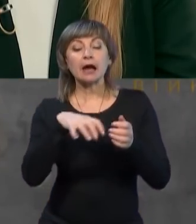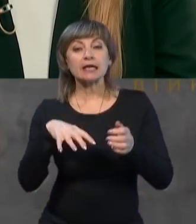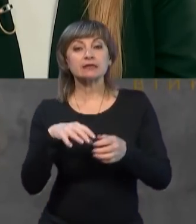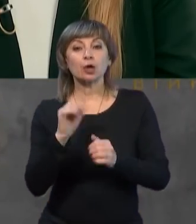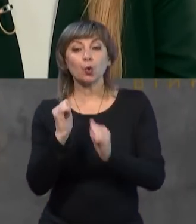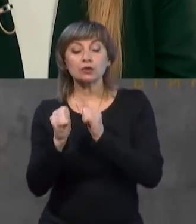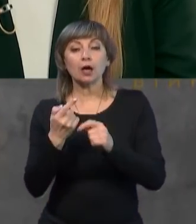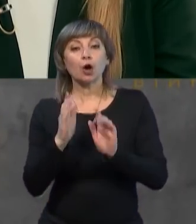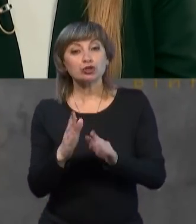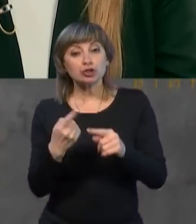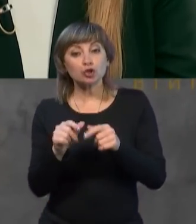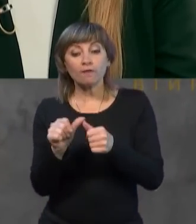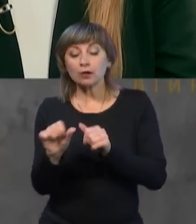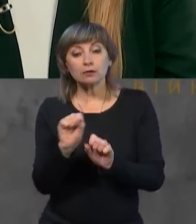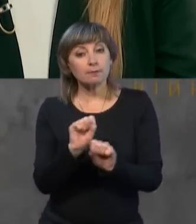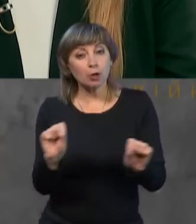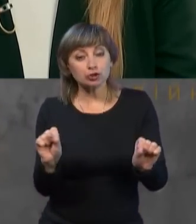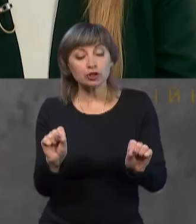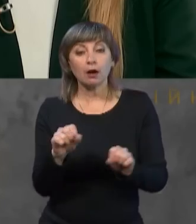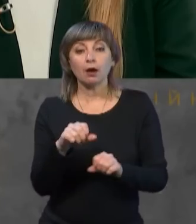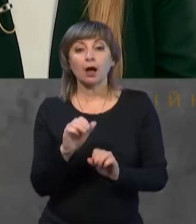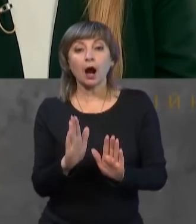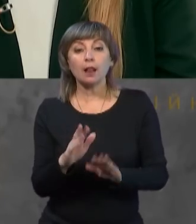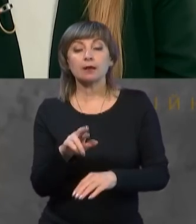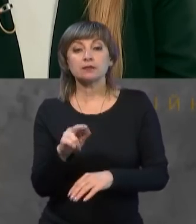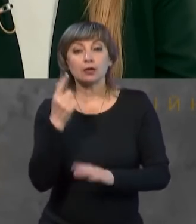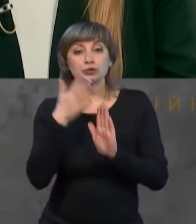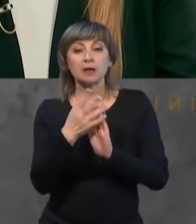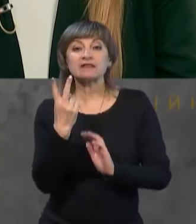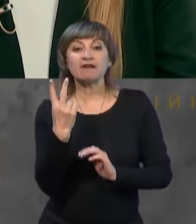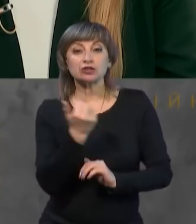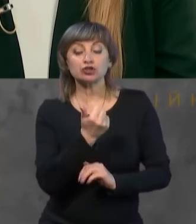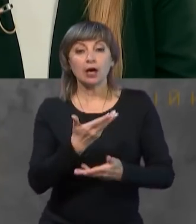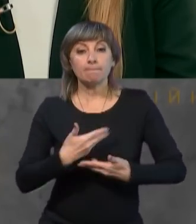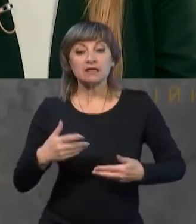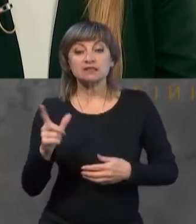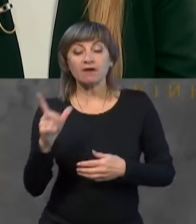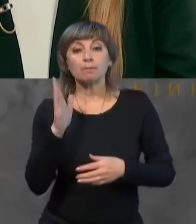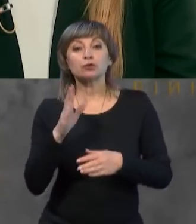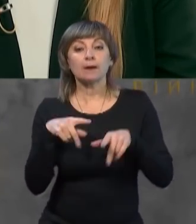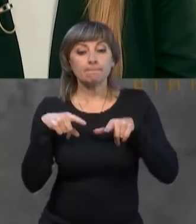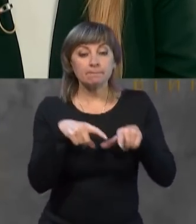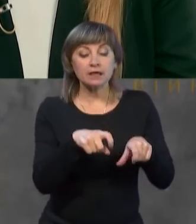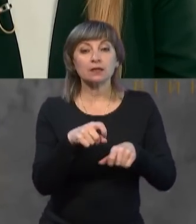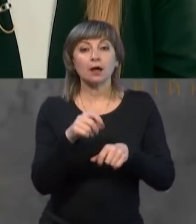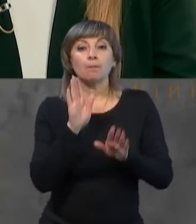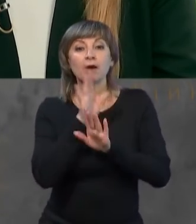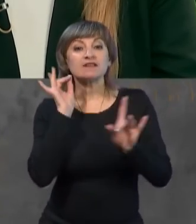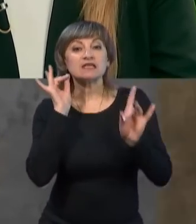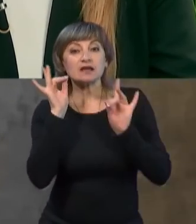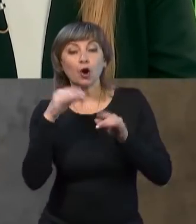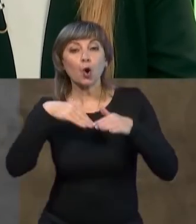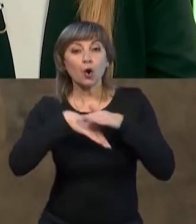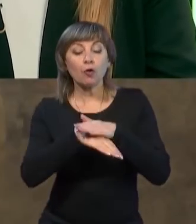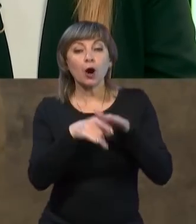цього виключати не можна. Але я так розумію, що 2 тижні ми з вами будемо бігати постійно по повітряних тривогах і